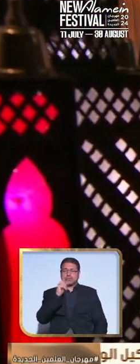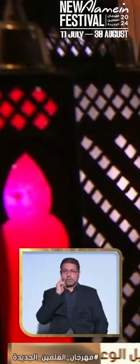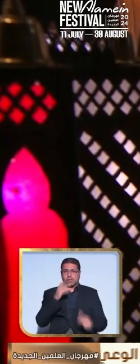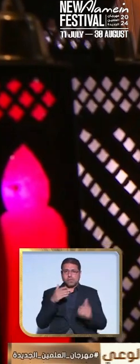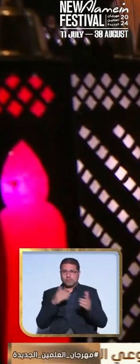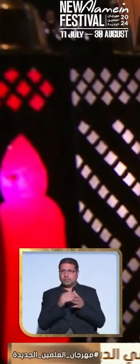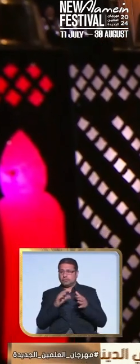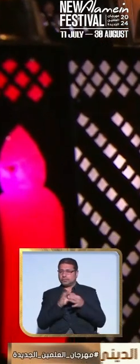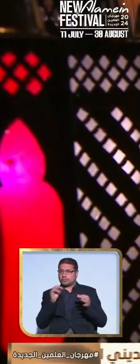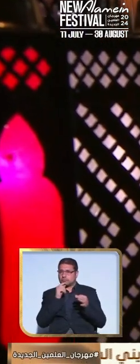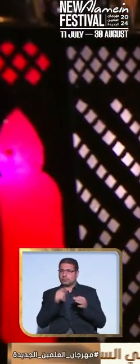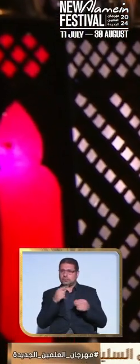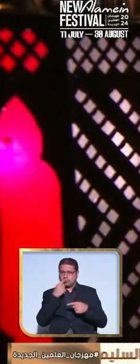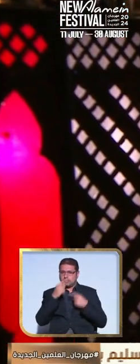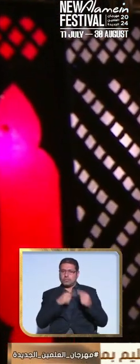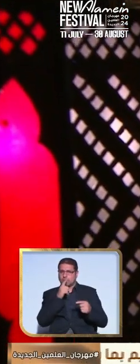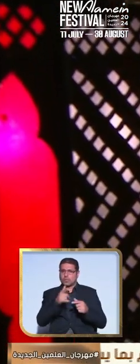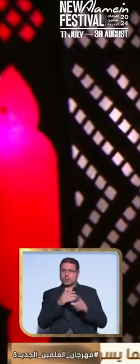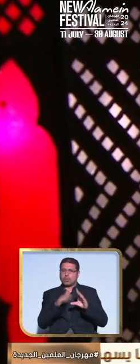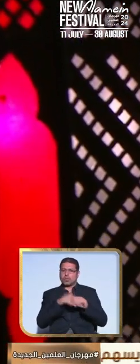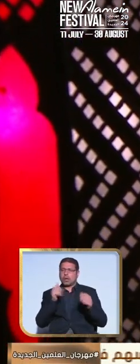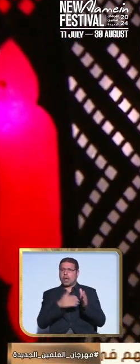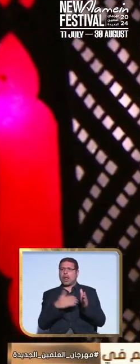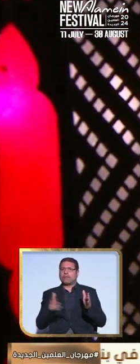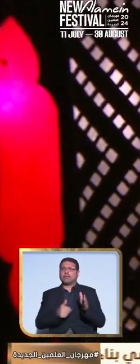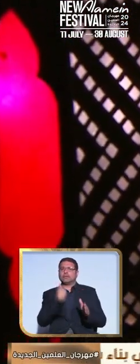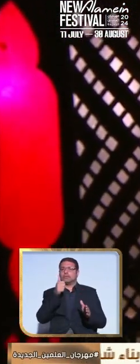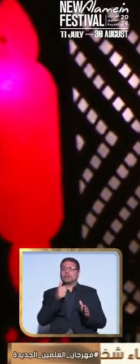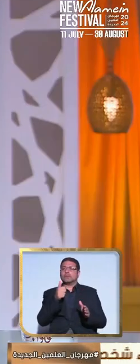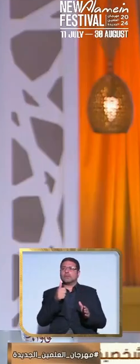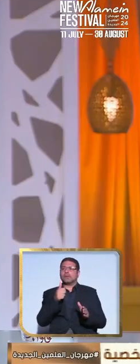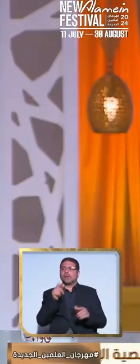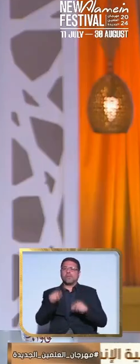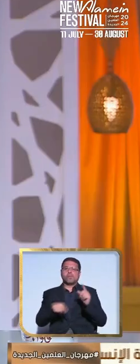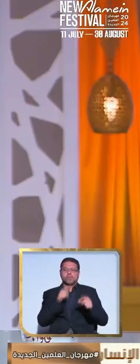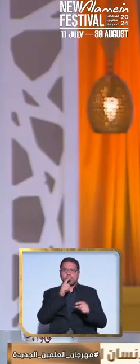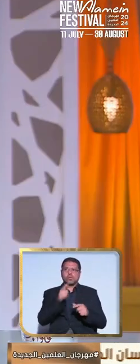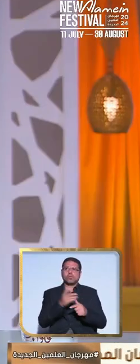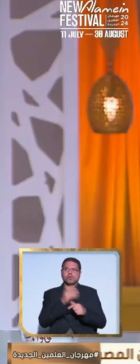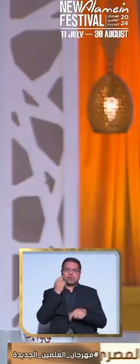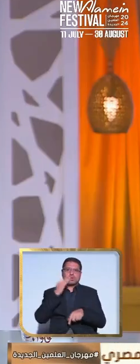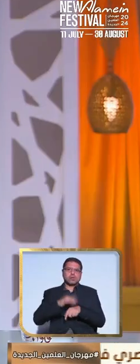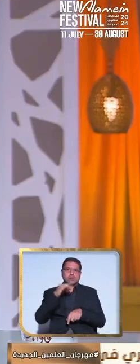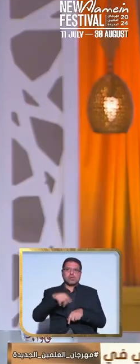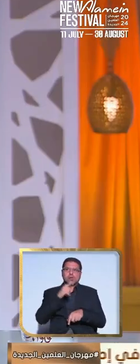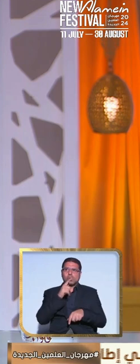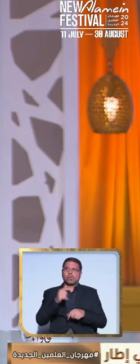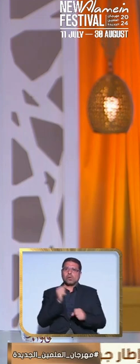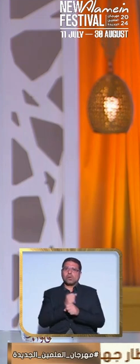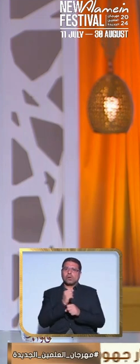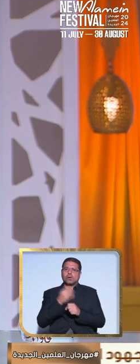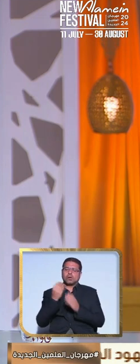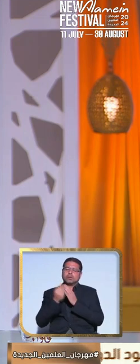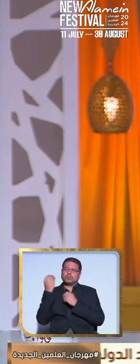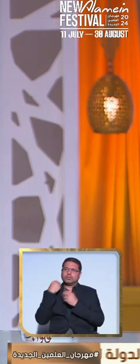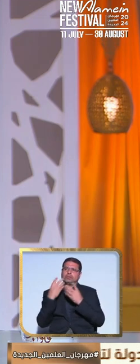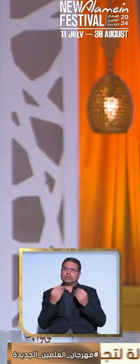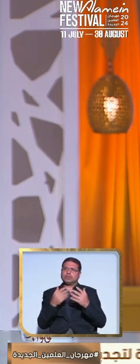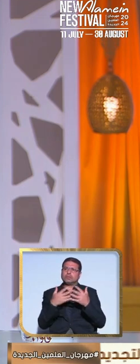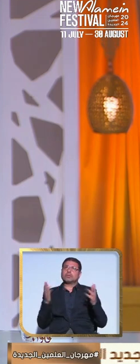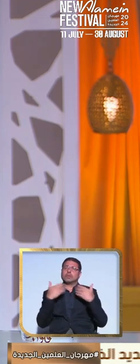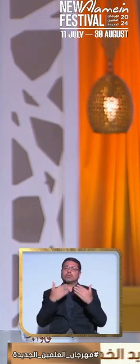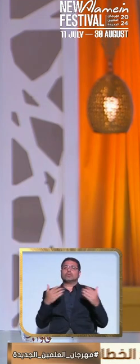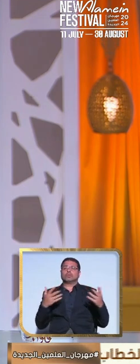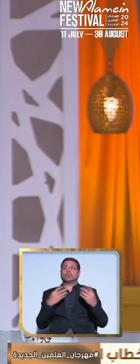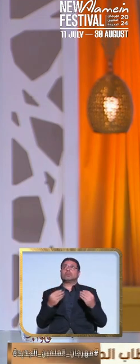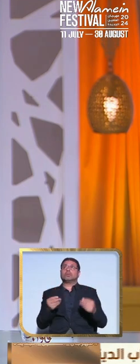نوصل ليه احنا دايما بنقول الخروج من الخلاف اولى. يعني البعض الذي يقول بأنه الإنسان يقوم يؤدي الحسنات الكثيرة ويتطوع